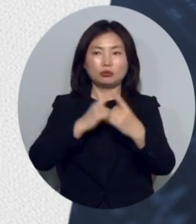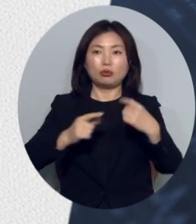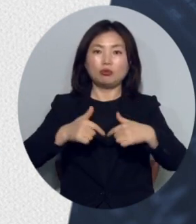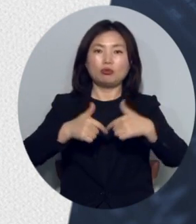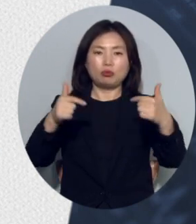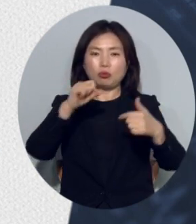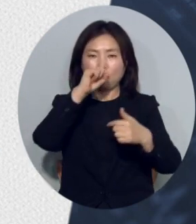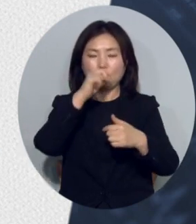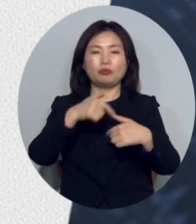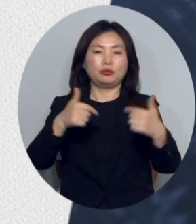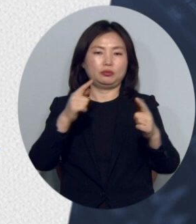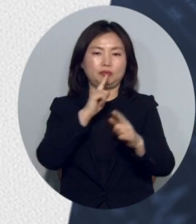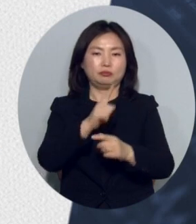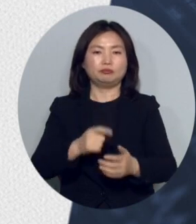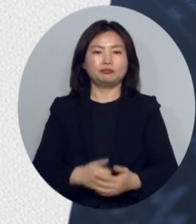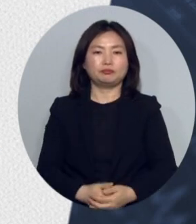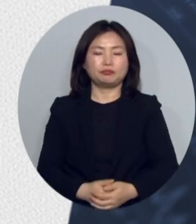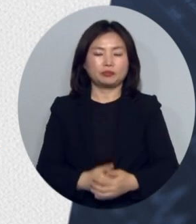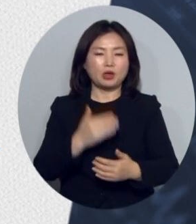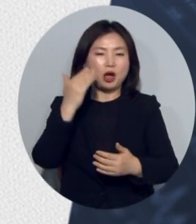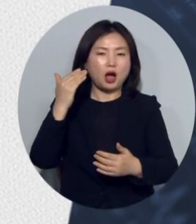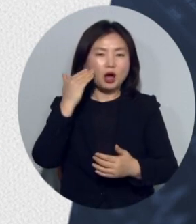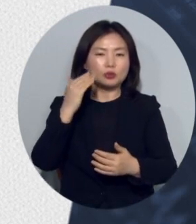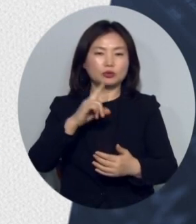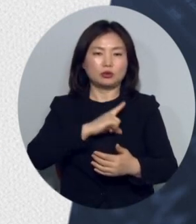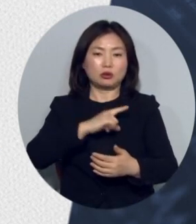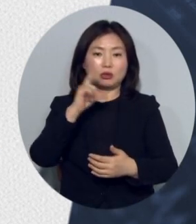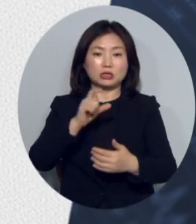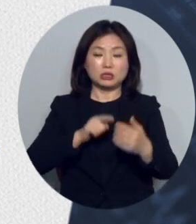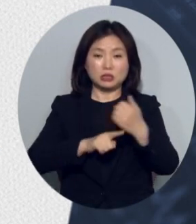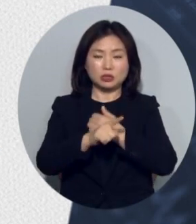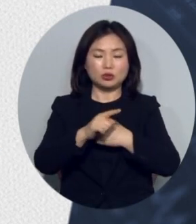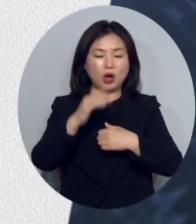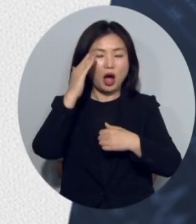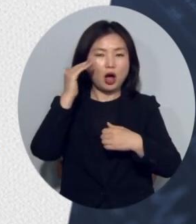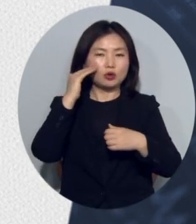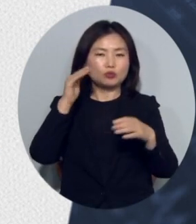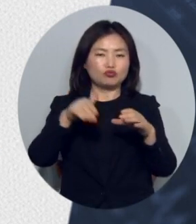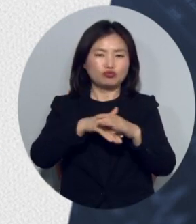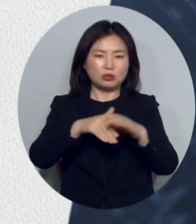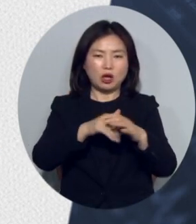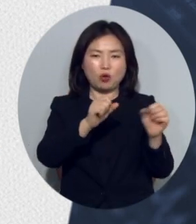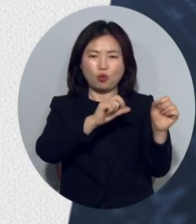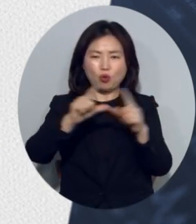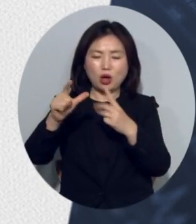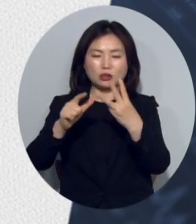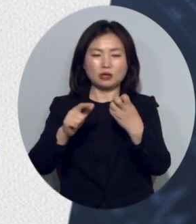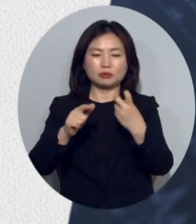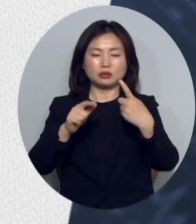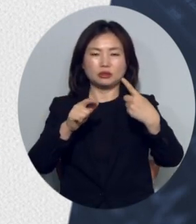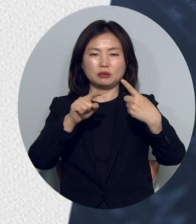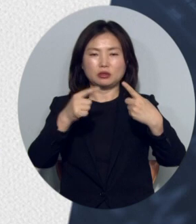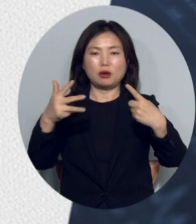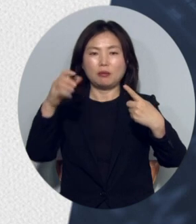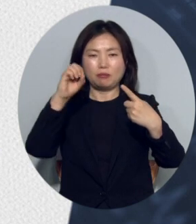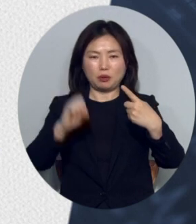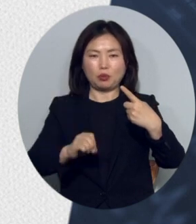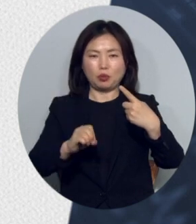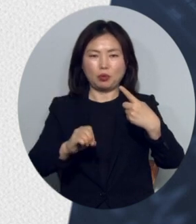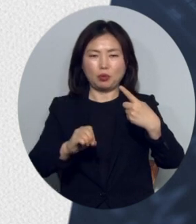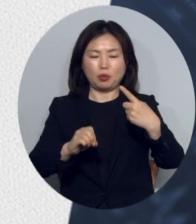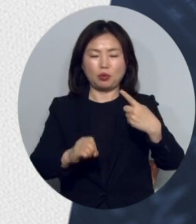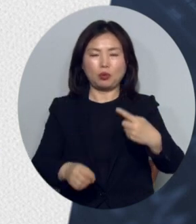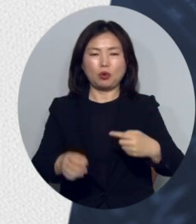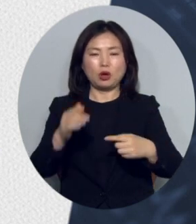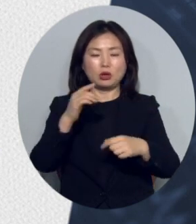강화됐다고 평가했습니다. 한국 브랜드가 강화된 데는 K-콘텐츠 확산이 31.8%로 가장